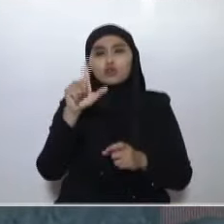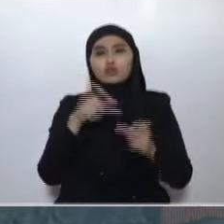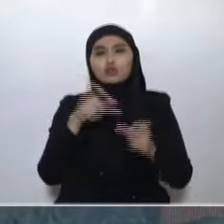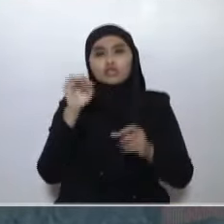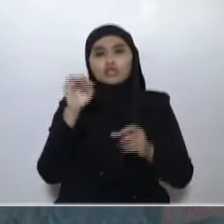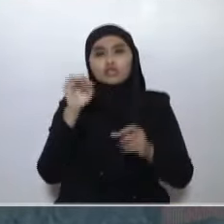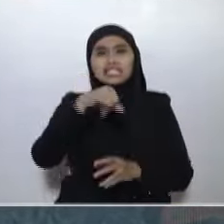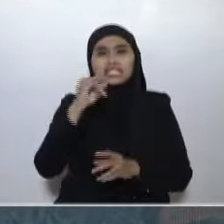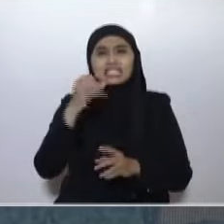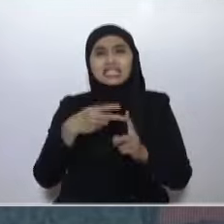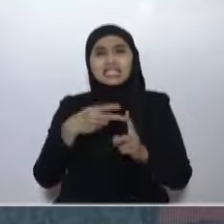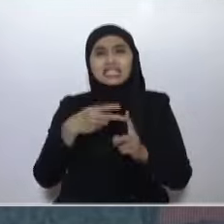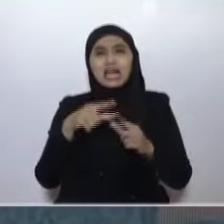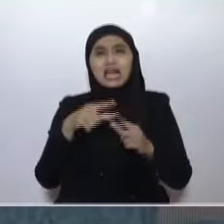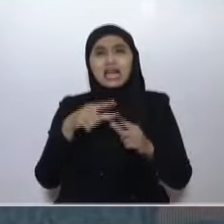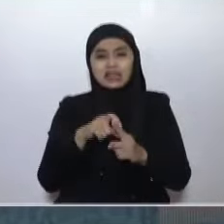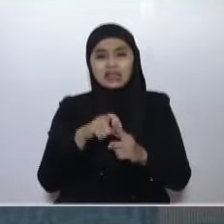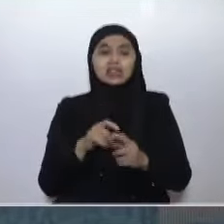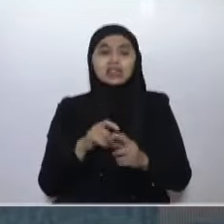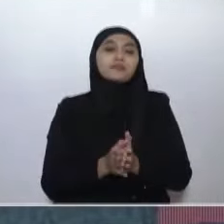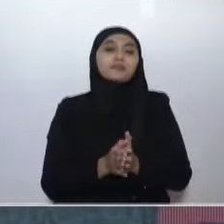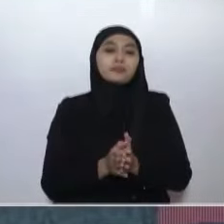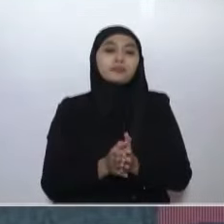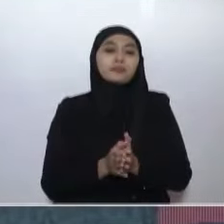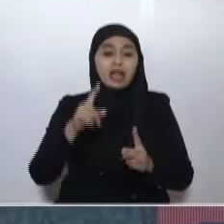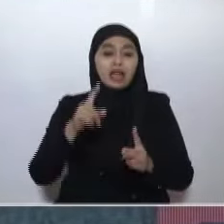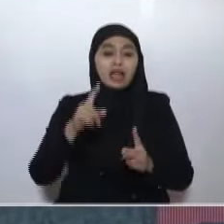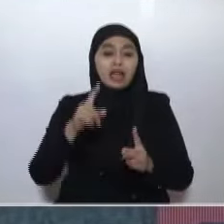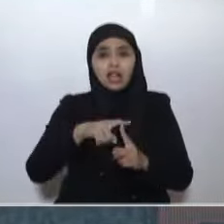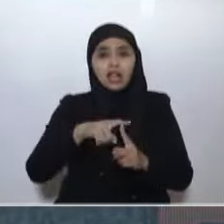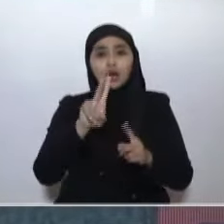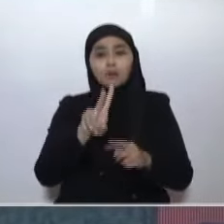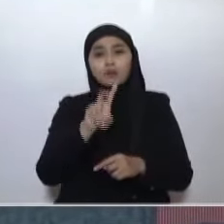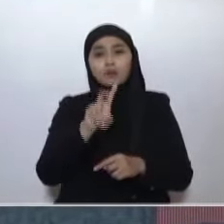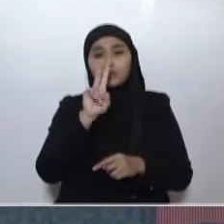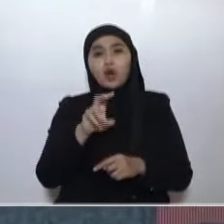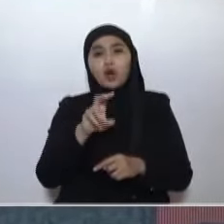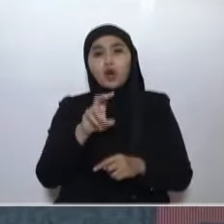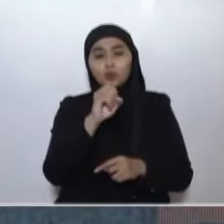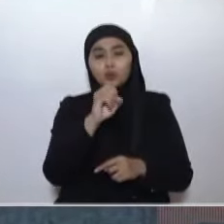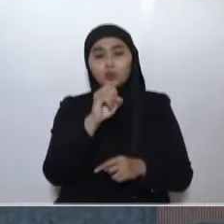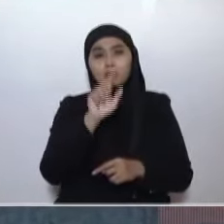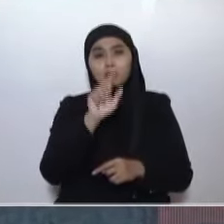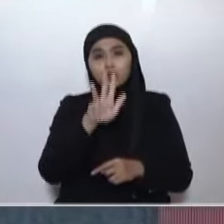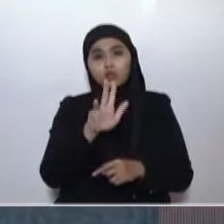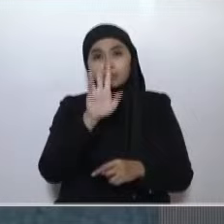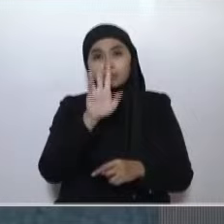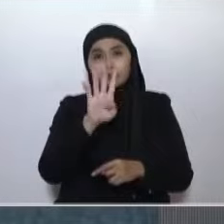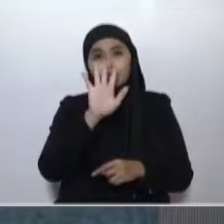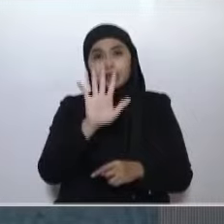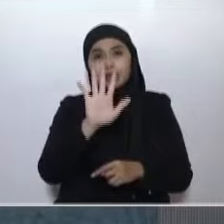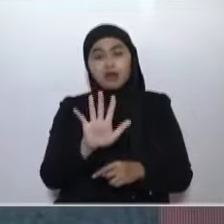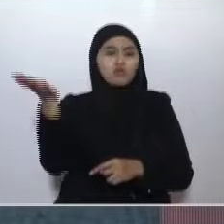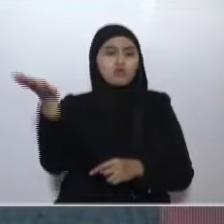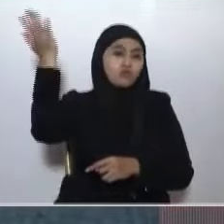Hasim asariend adatul ulama pada tanggal 22 Oktober 1945 dan